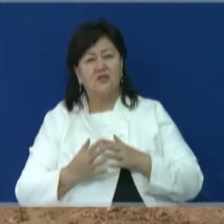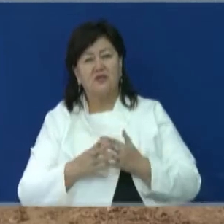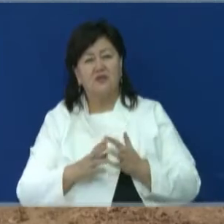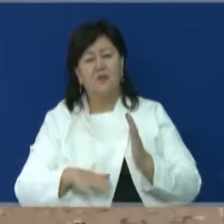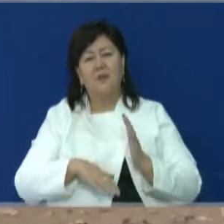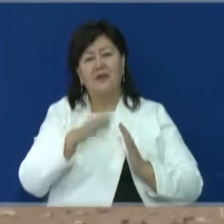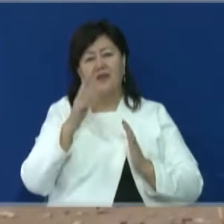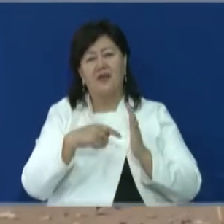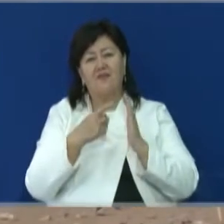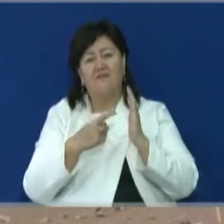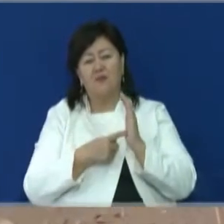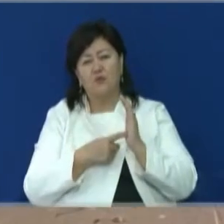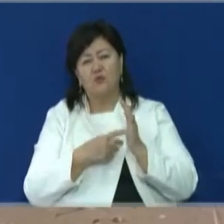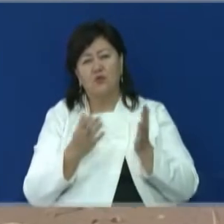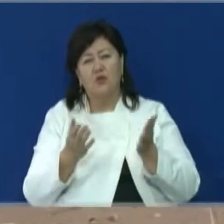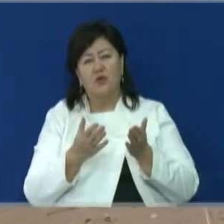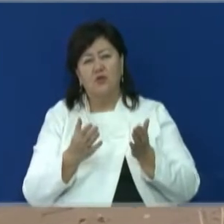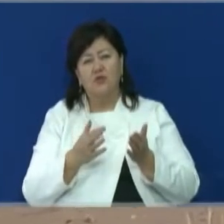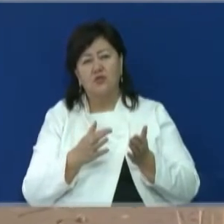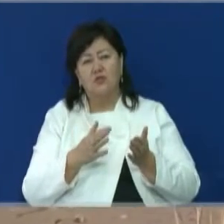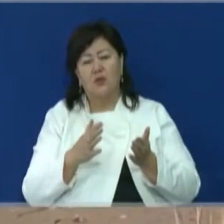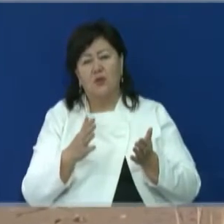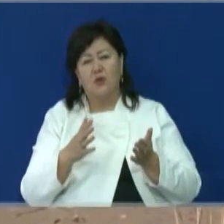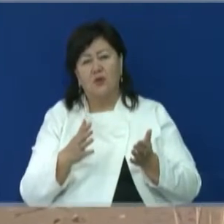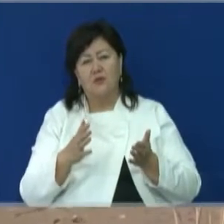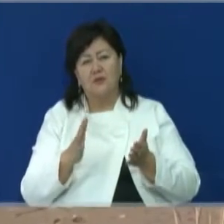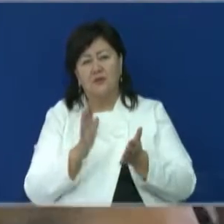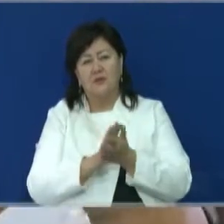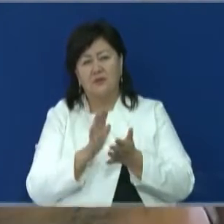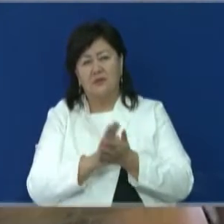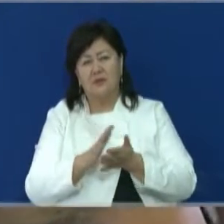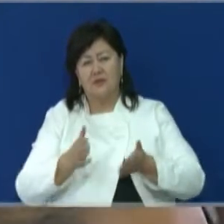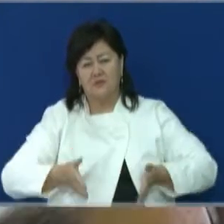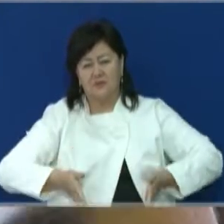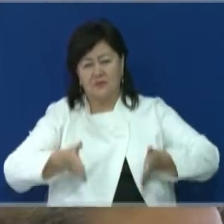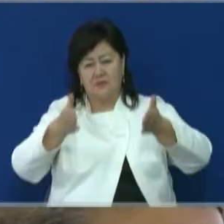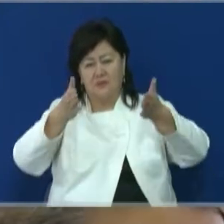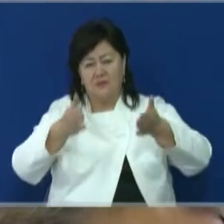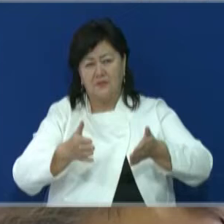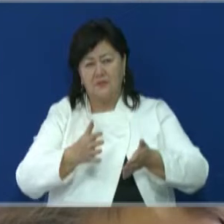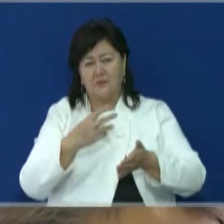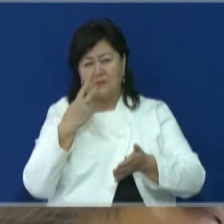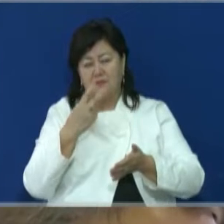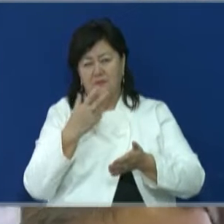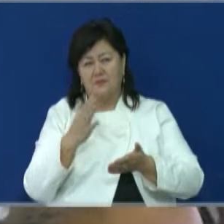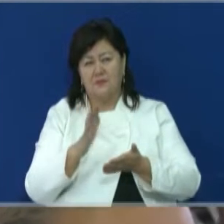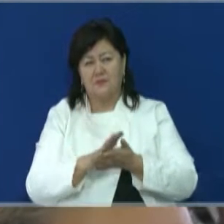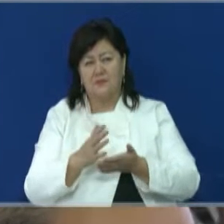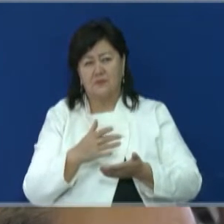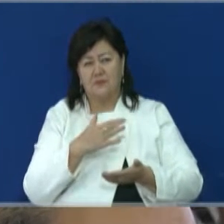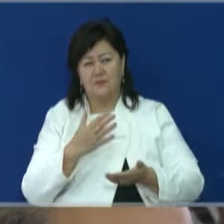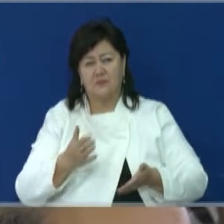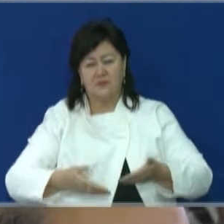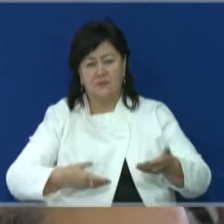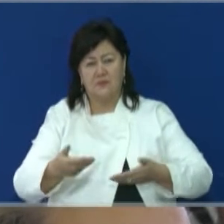көтерді. Себебі қазір балалар үйілген қоқыс арасымен өтіп мектепке баруға мәжбүр. Мусор үйіліп қалды, біздің көшені ал, ал деп. Лично